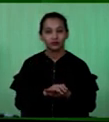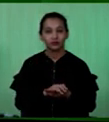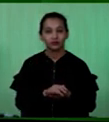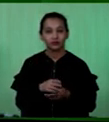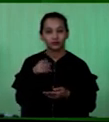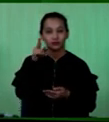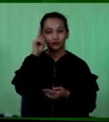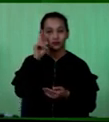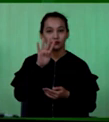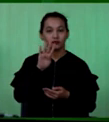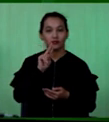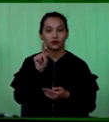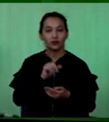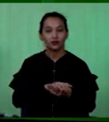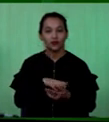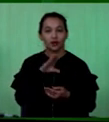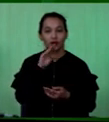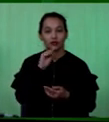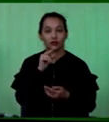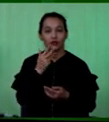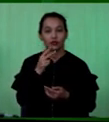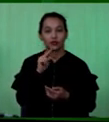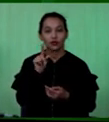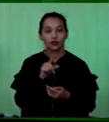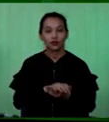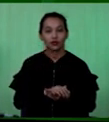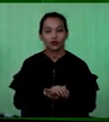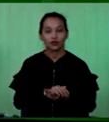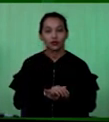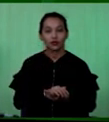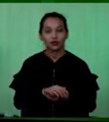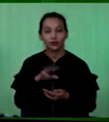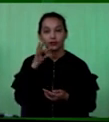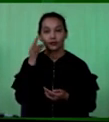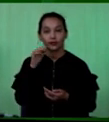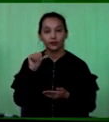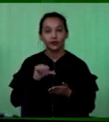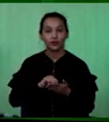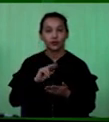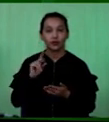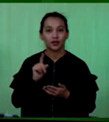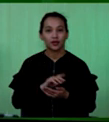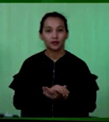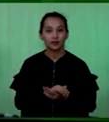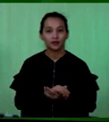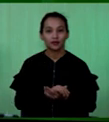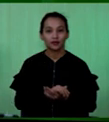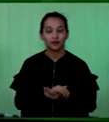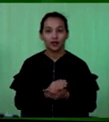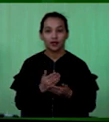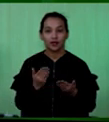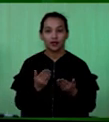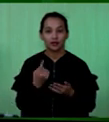4 kilogram, g'oz esa 3 kilogram, tulkiqon esa 6 kilogram. Qaysi